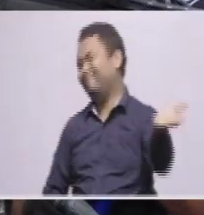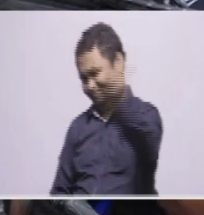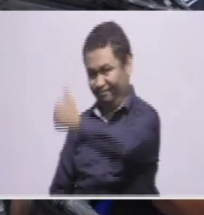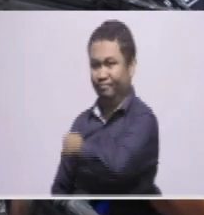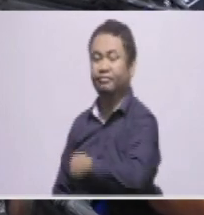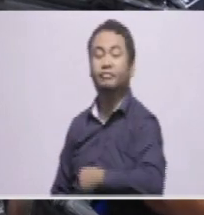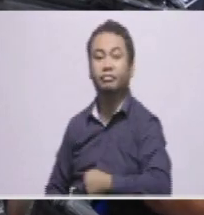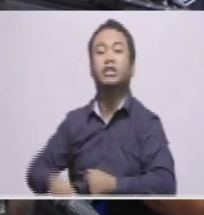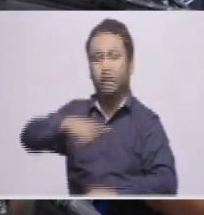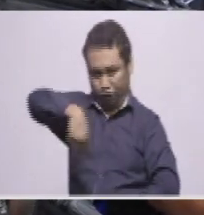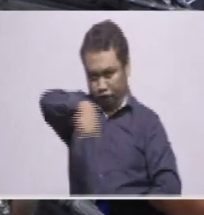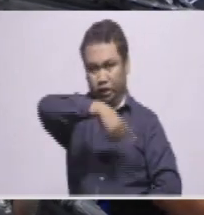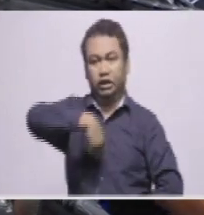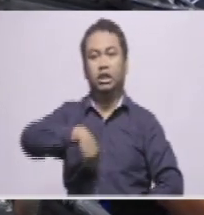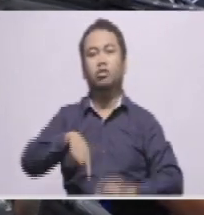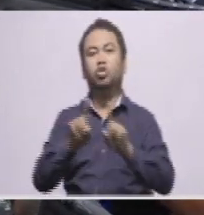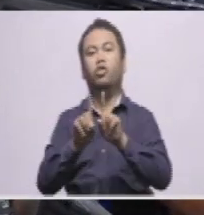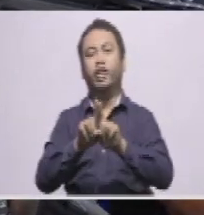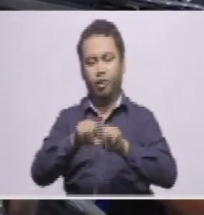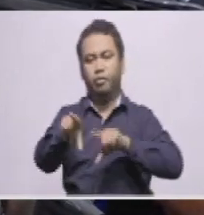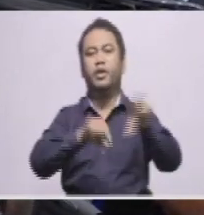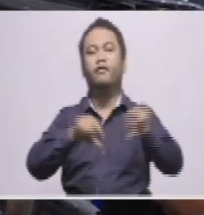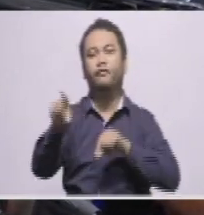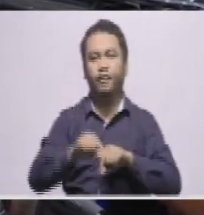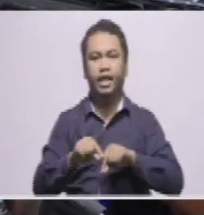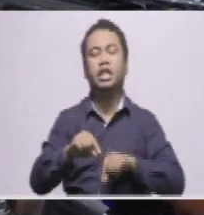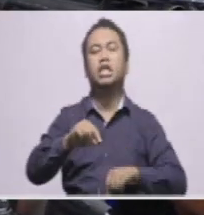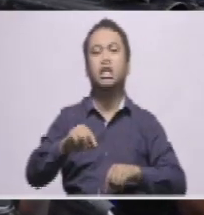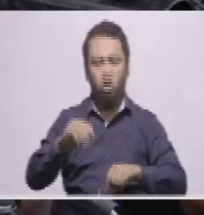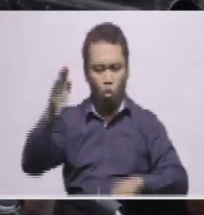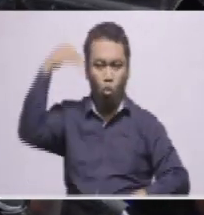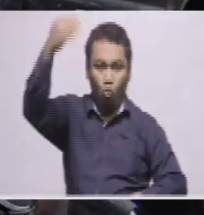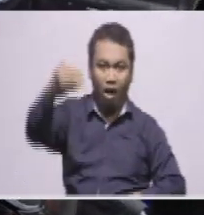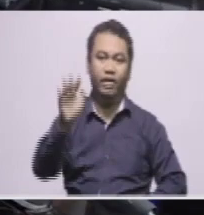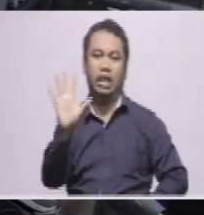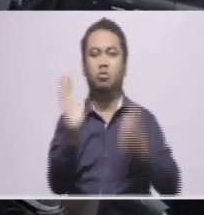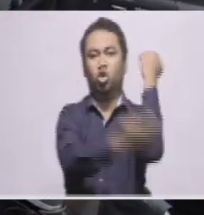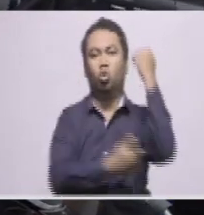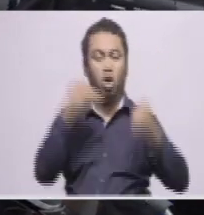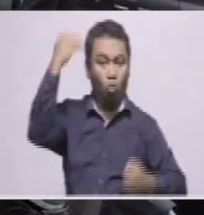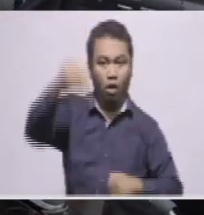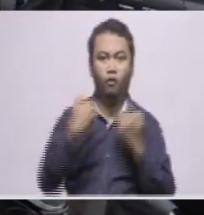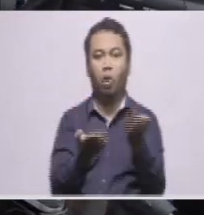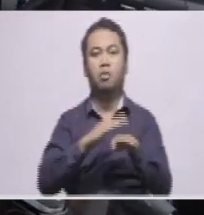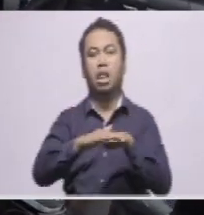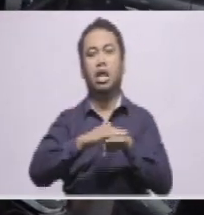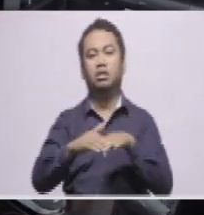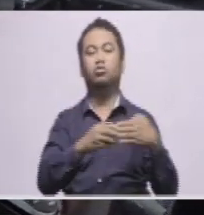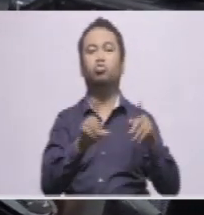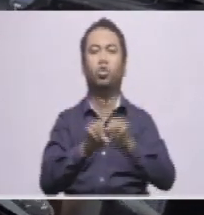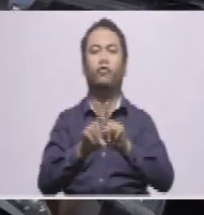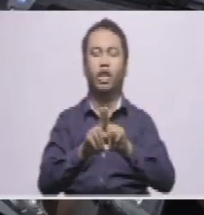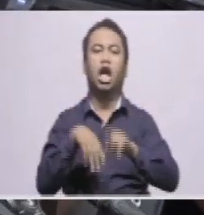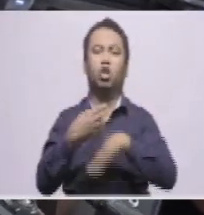no avintsika mandritra ny 5 taona izay fividianana solombavam-bahoaka izay ahafahantsika mitondra ny fampandrosoana izay tsy nisy tany amin'ny